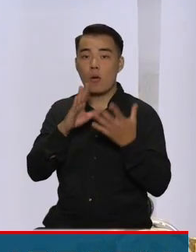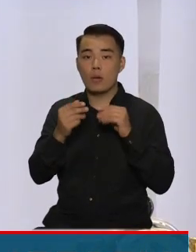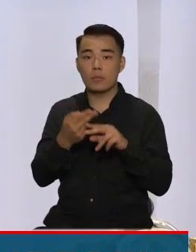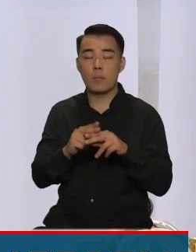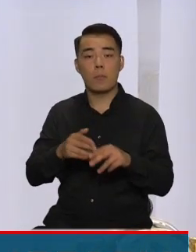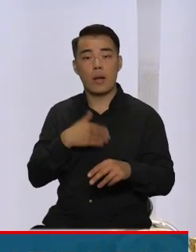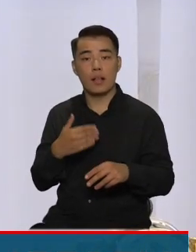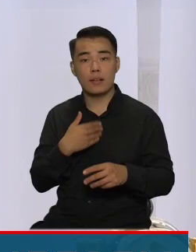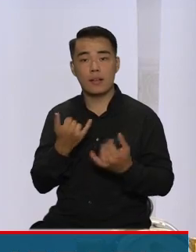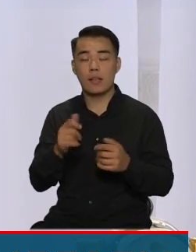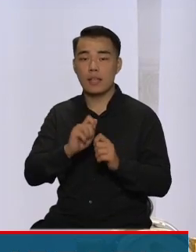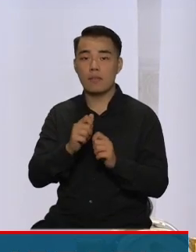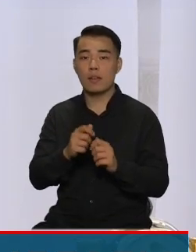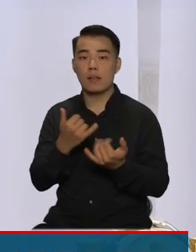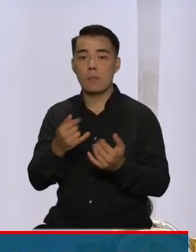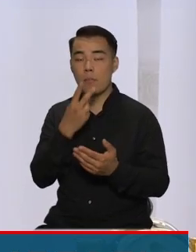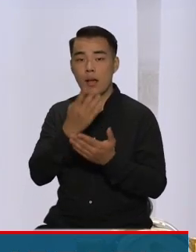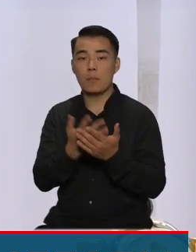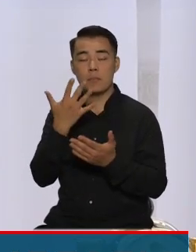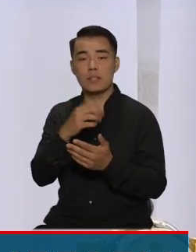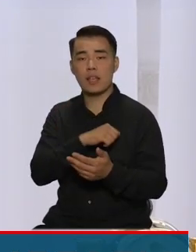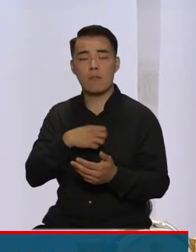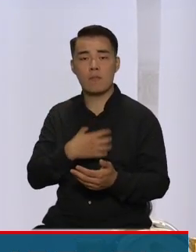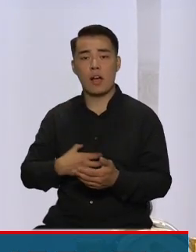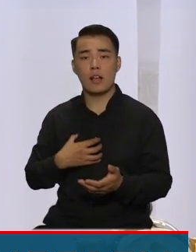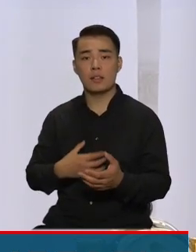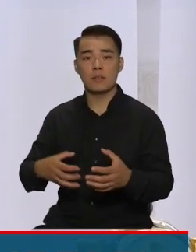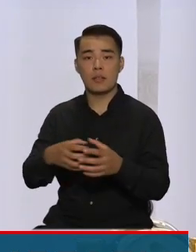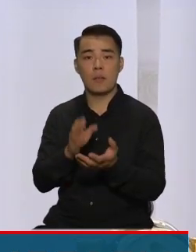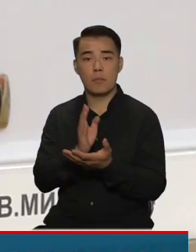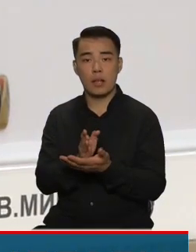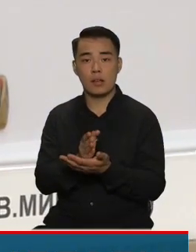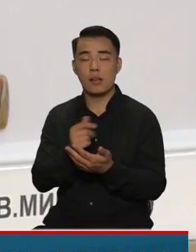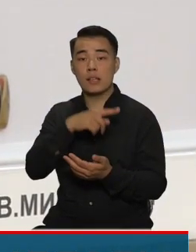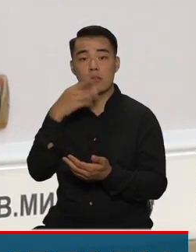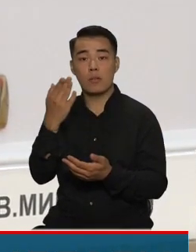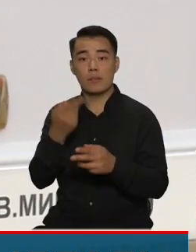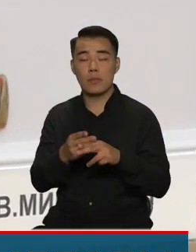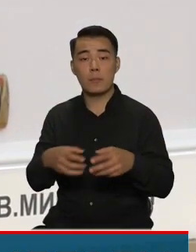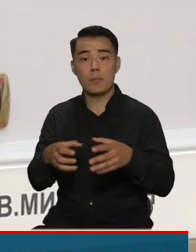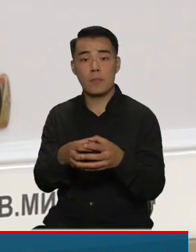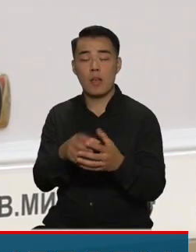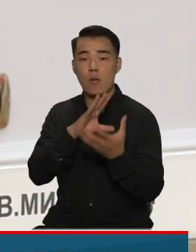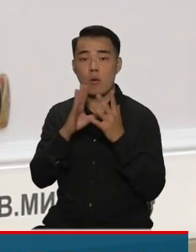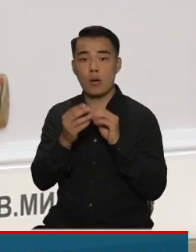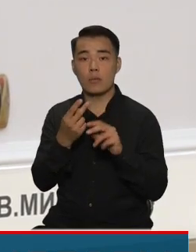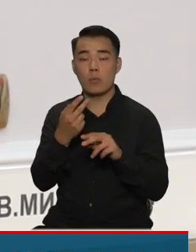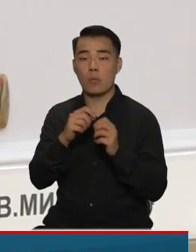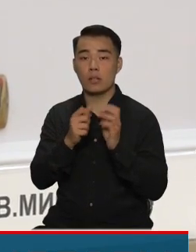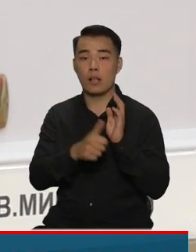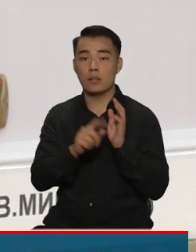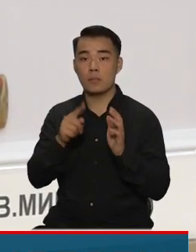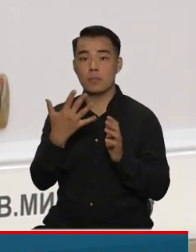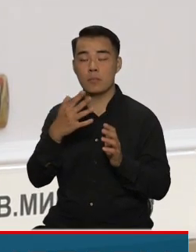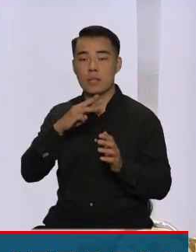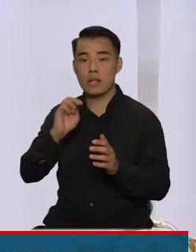Қазақстанға тұрақты түрде инвестиция салып отырған 5 негізгі елдің қатарына кіреді. Бүгінде Ресеймен бірлесіп, жалпы соммасы 16,5